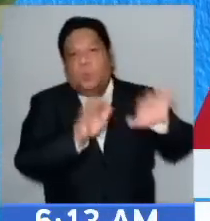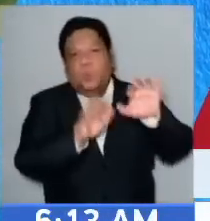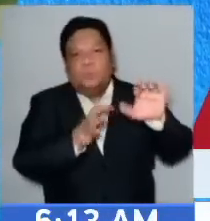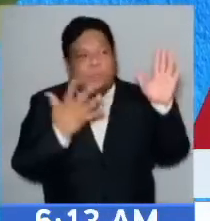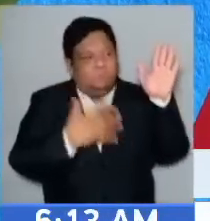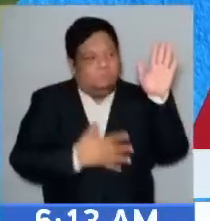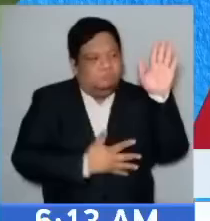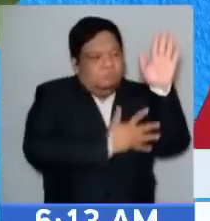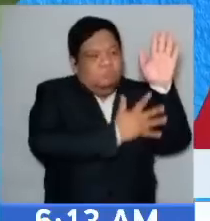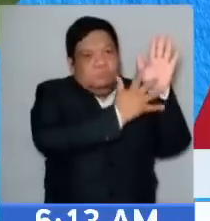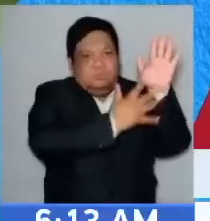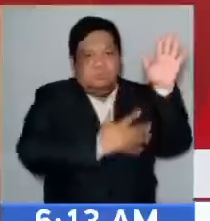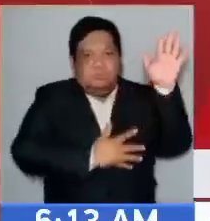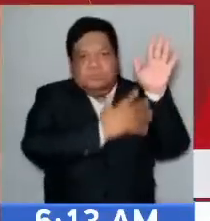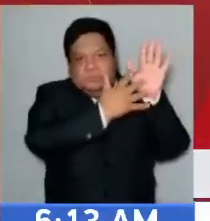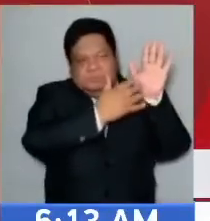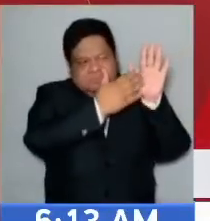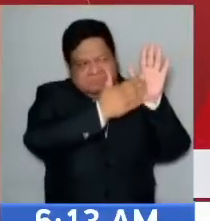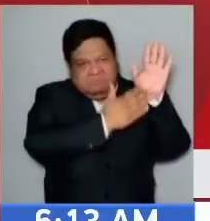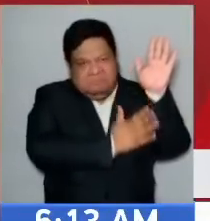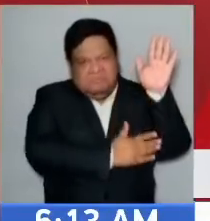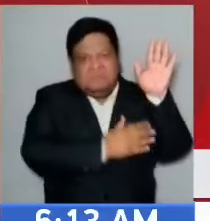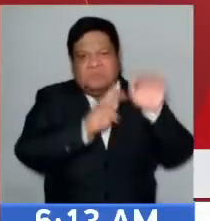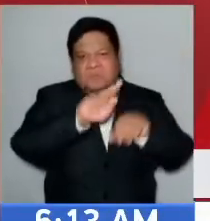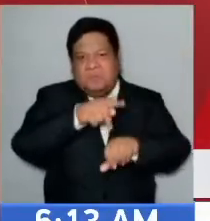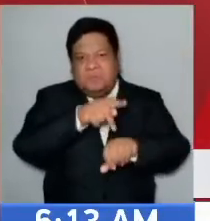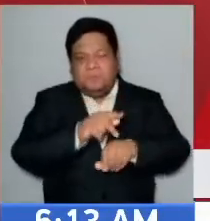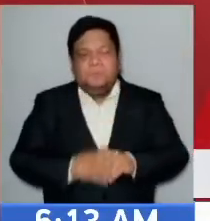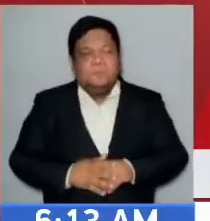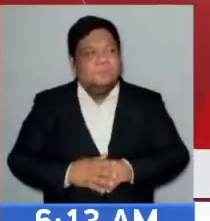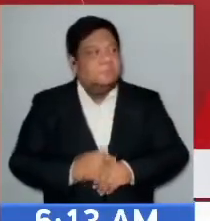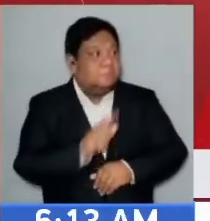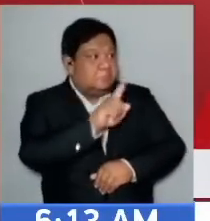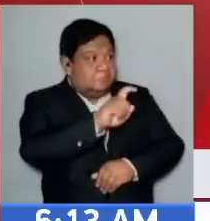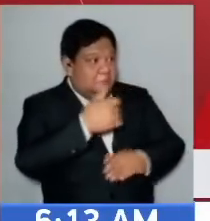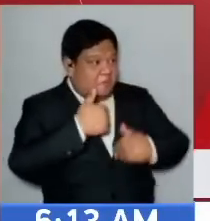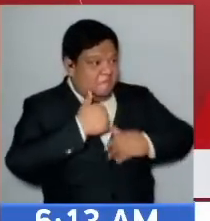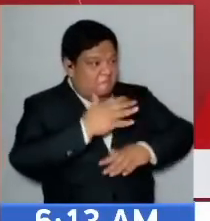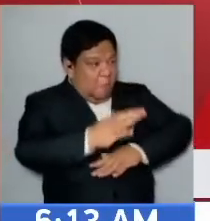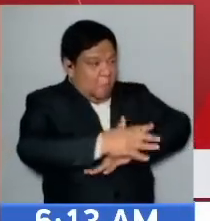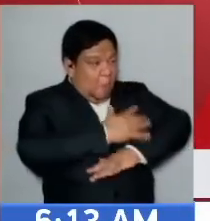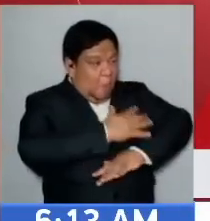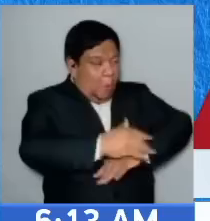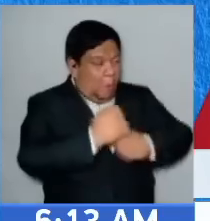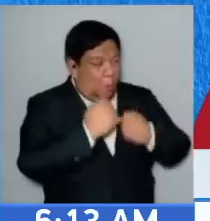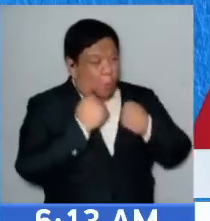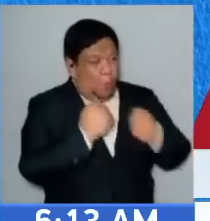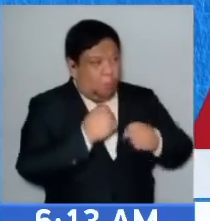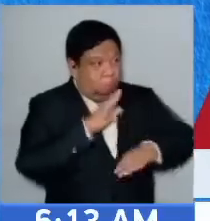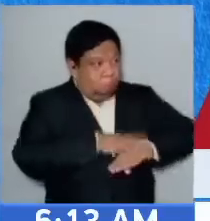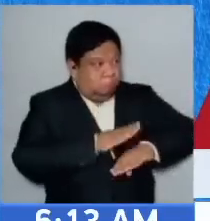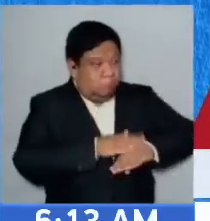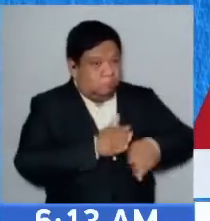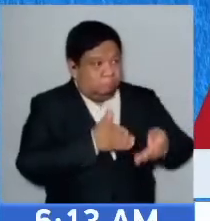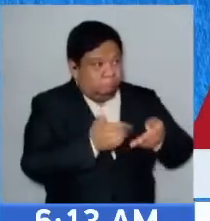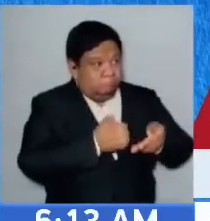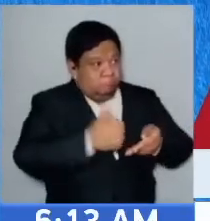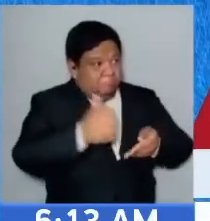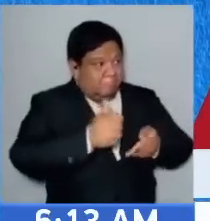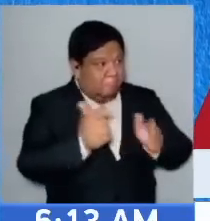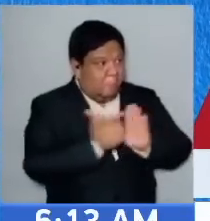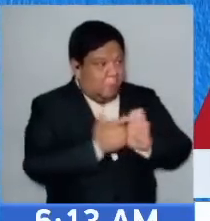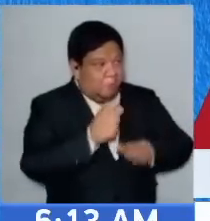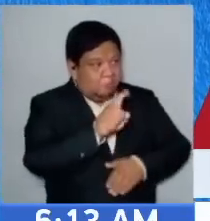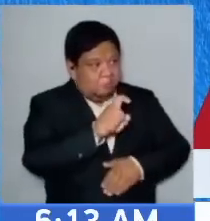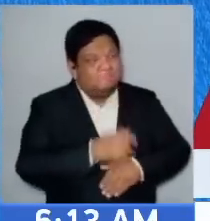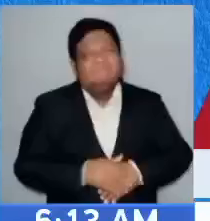na araw. May gale warning ba tayo ngayon, Chris? Yes, Igan. No? Bukod sa mga lugar na may warning signal, basically yung mga karagatan